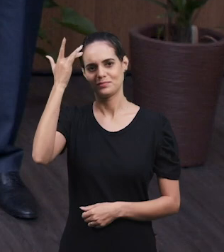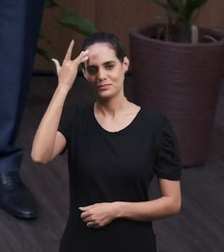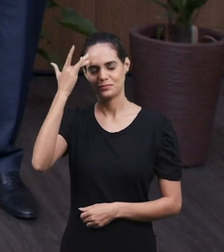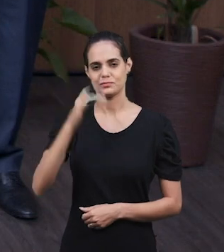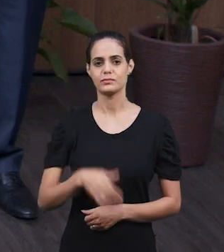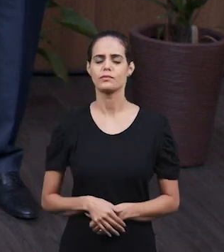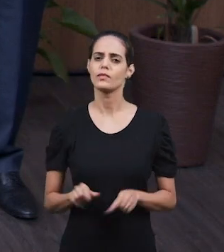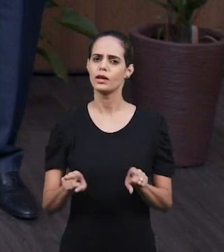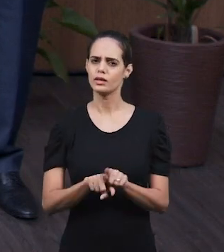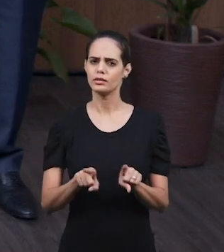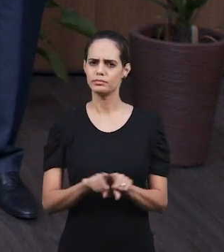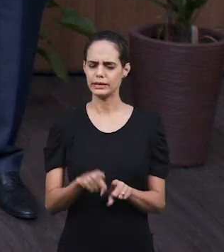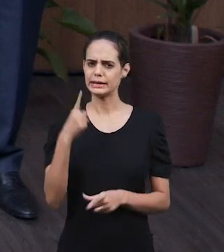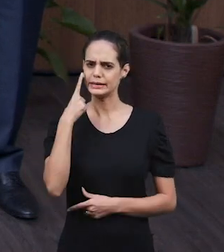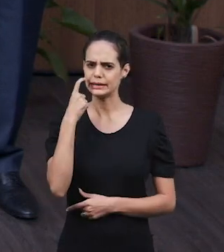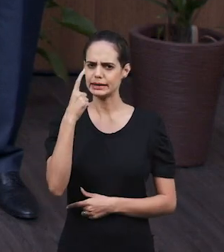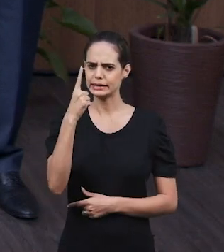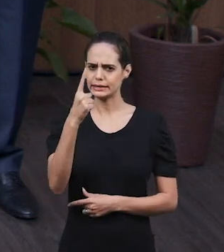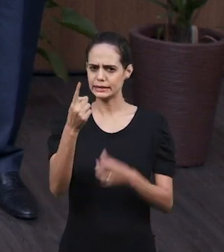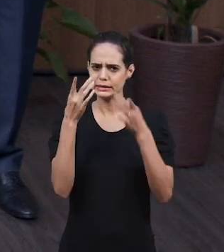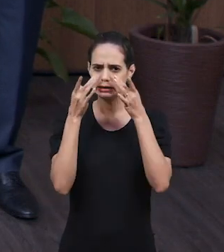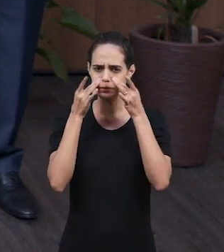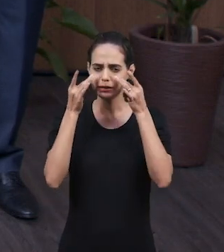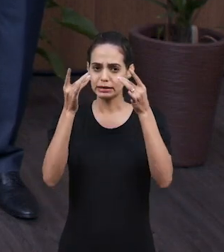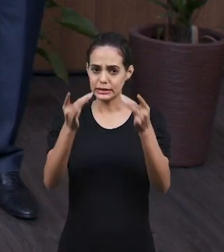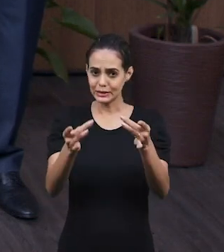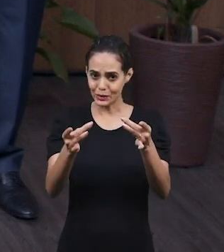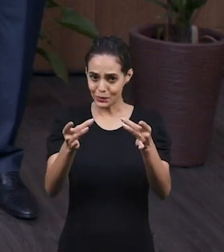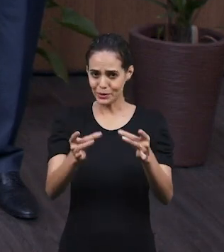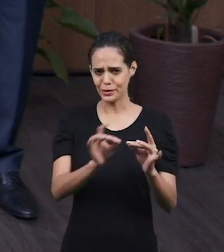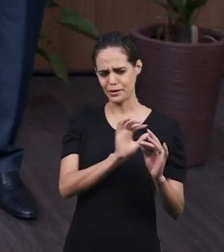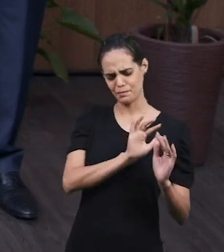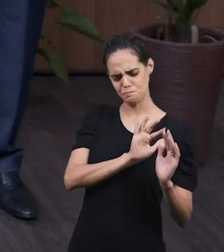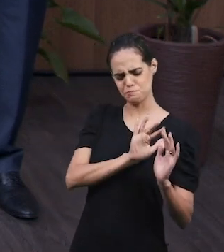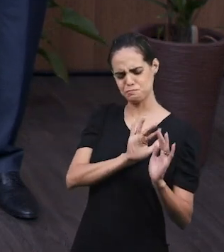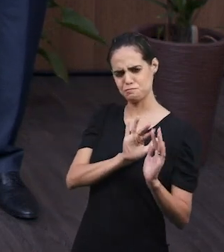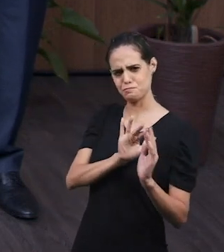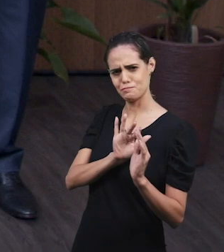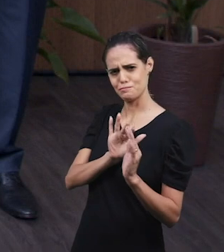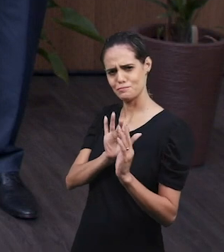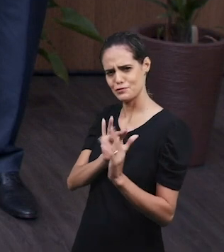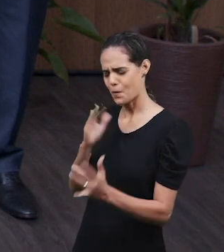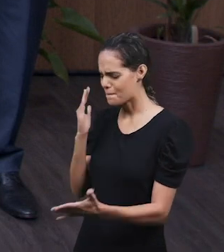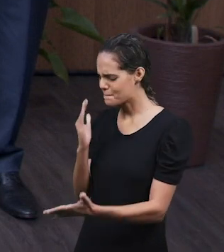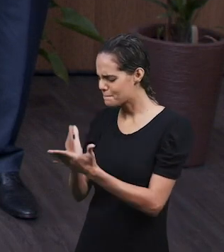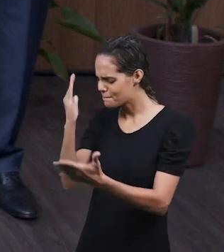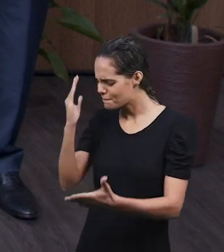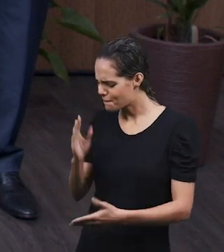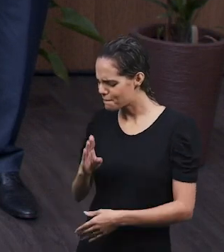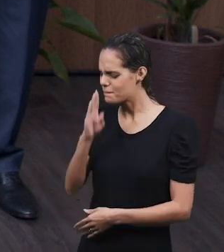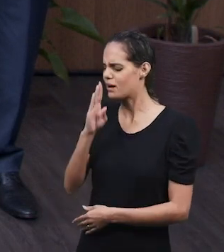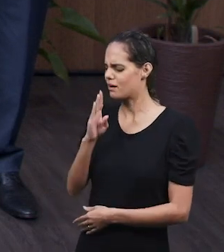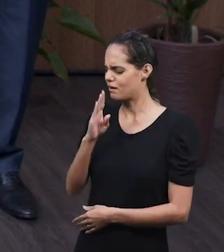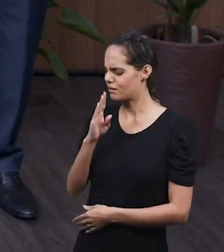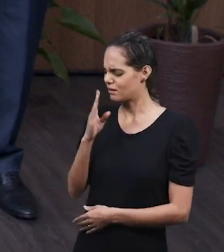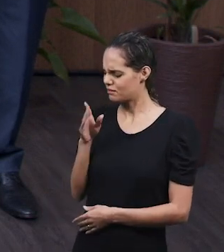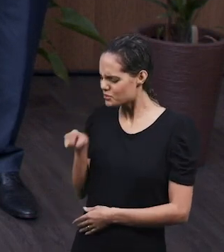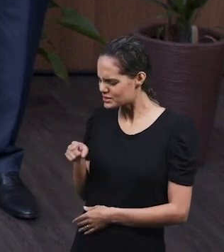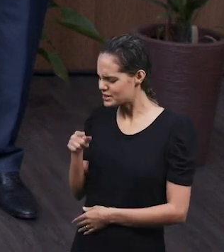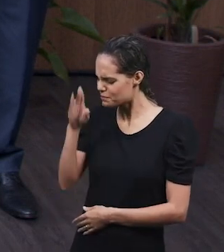J'attire l'attention que, à pesar de toutes les barrières mises par la foule, afin que l'aveugle se